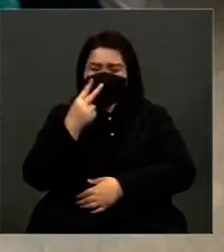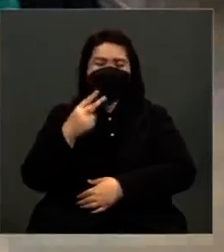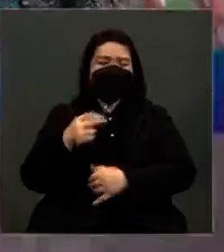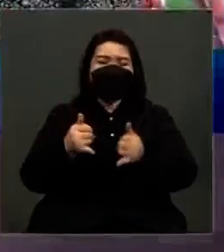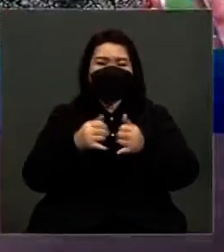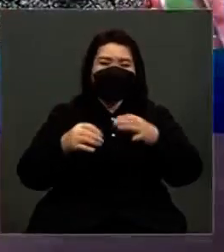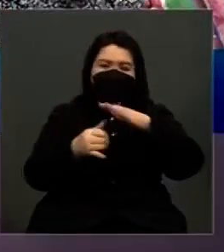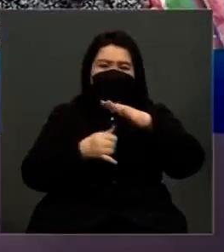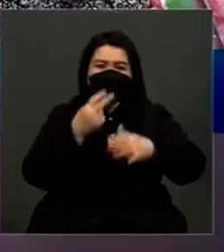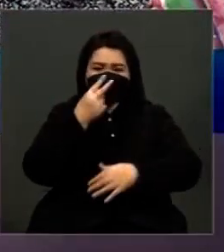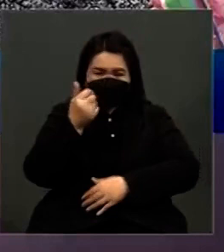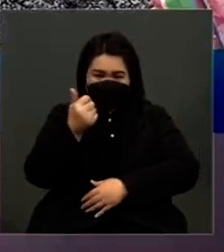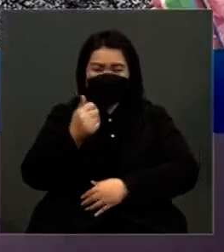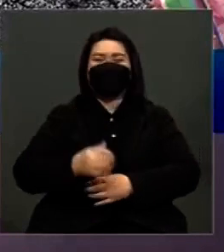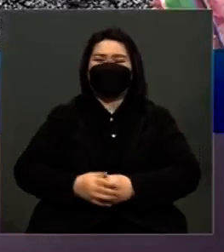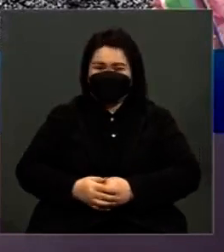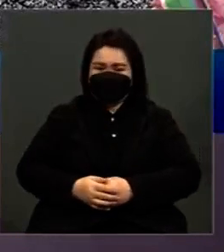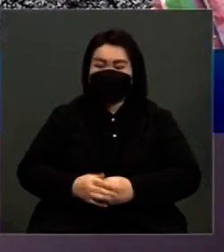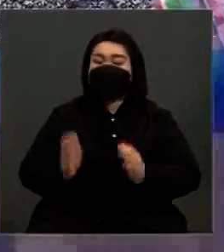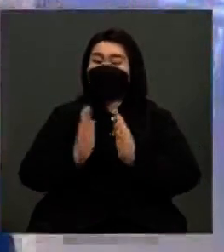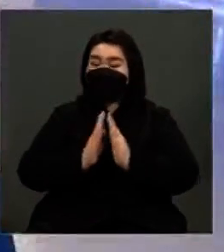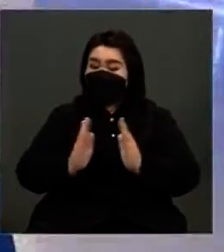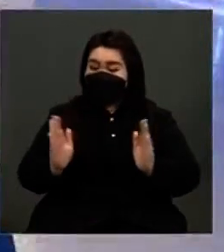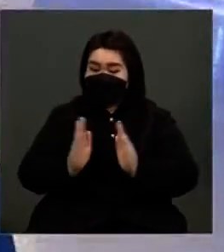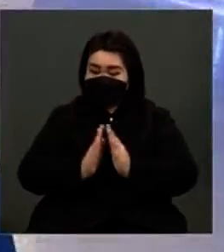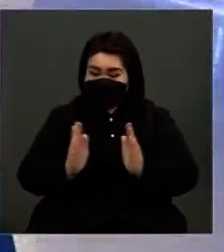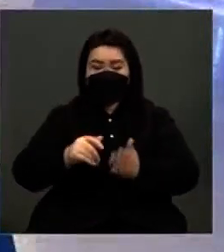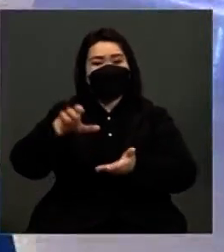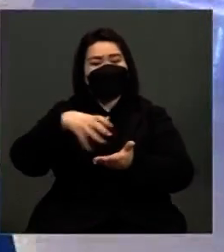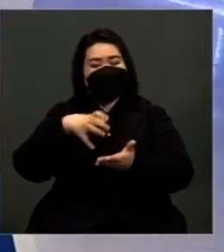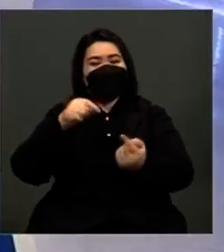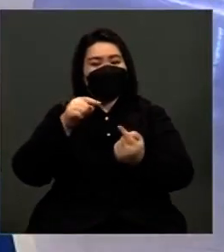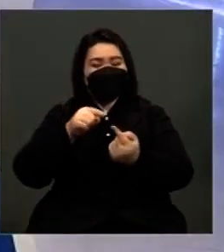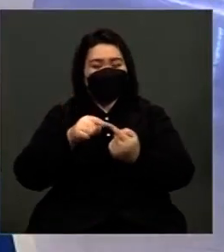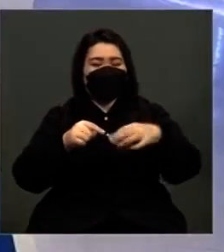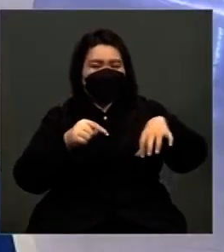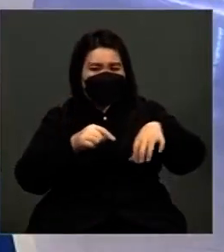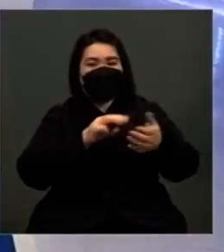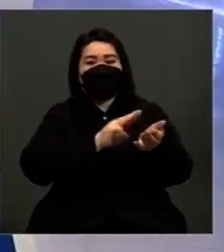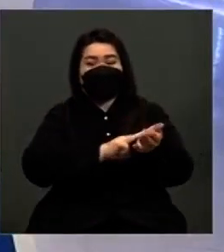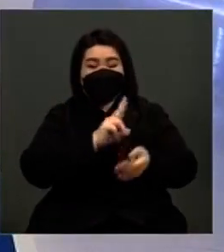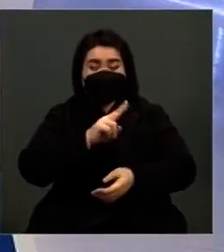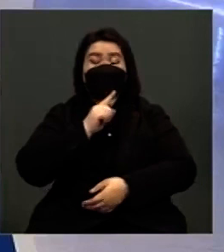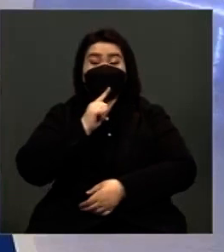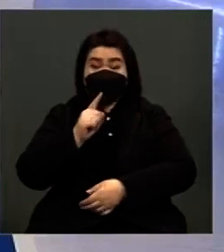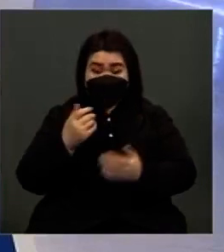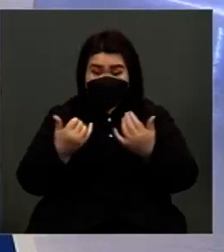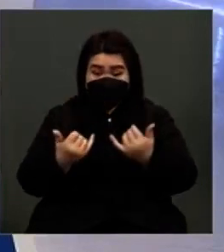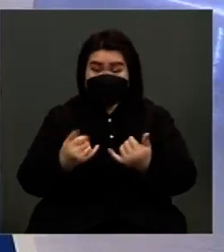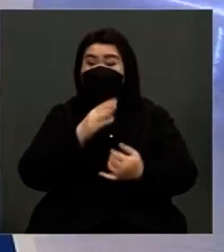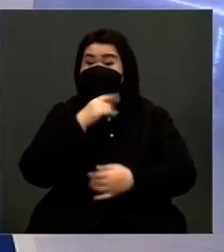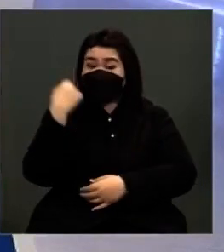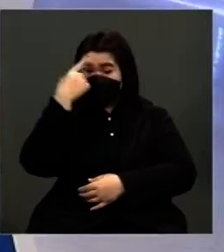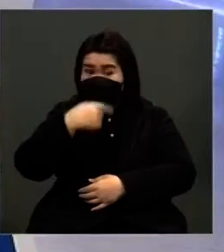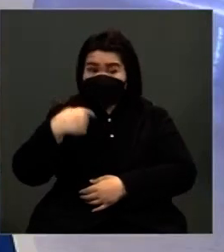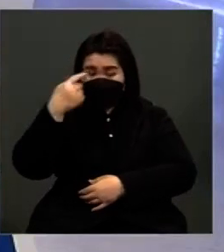านีครับ ขอบคุณค่ะคุณณัฐนัยอัศดาเดชรายงานมาจากสถานีขนส่งผู้โดยสารหมอชิตย้ำกันอีกครั้งนึงสำหรับพี่น้องประชาช